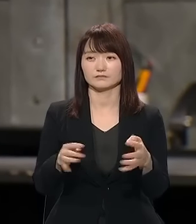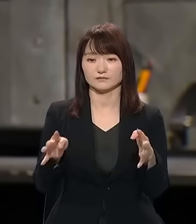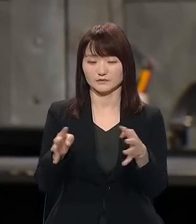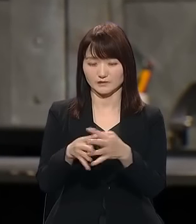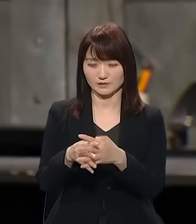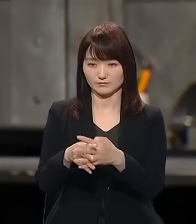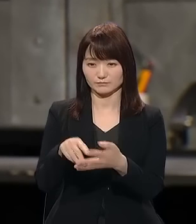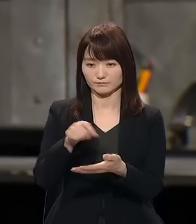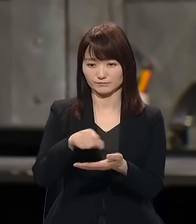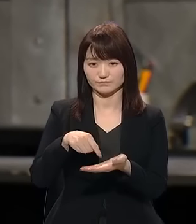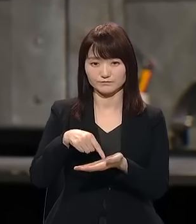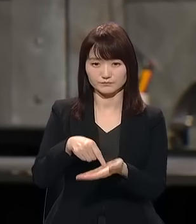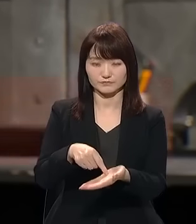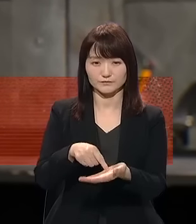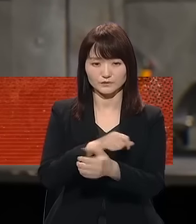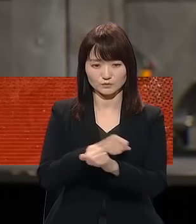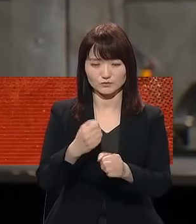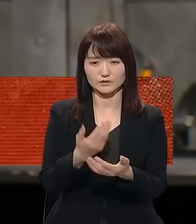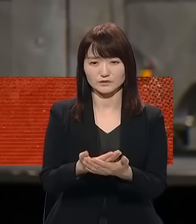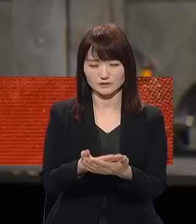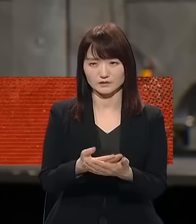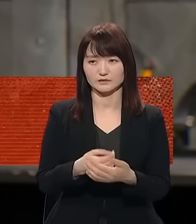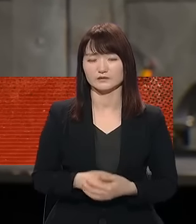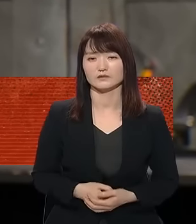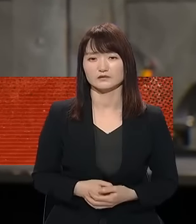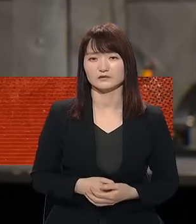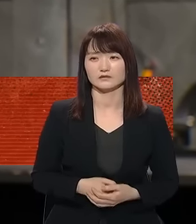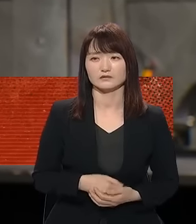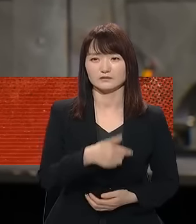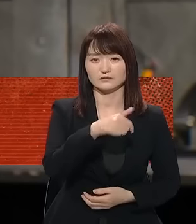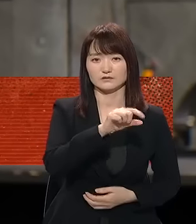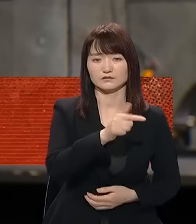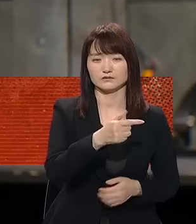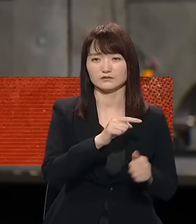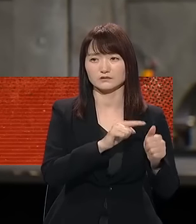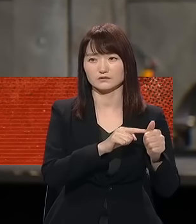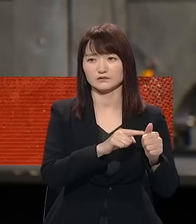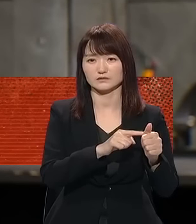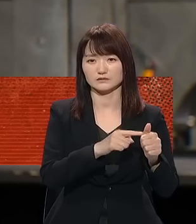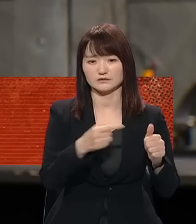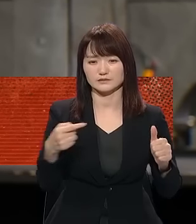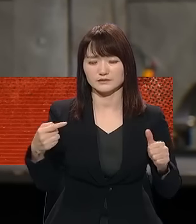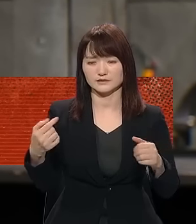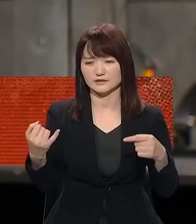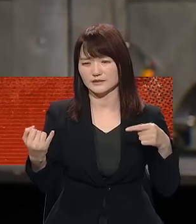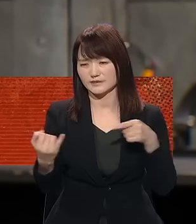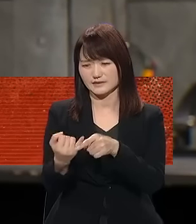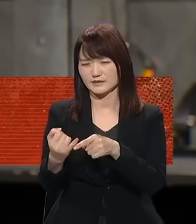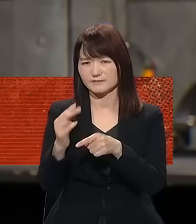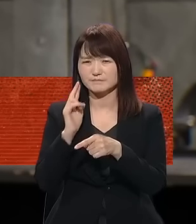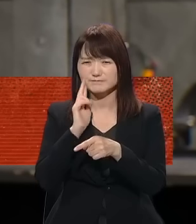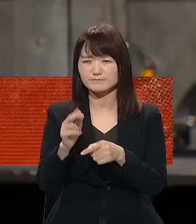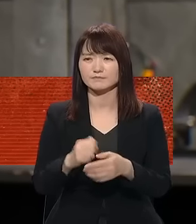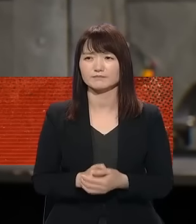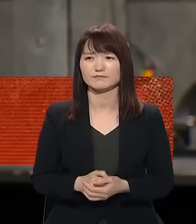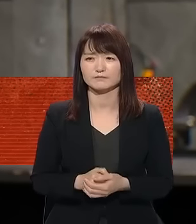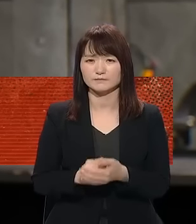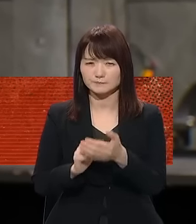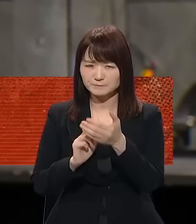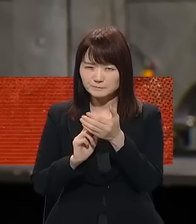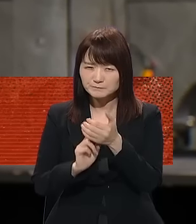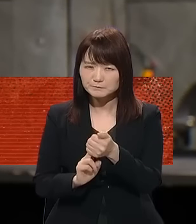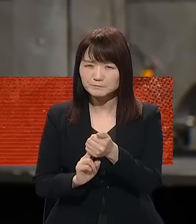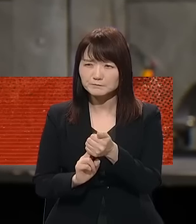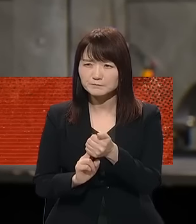호소했다고 합니다 그럼에도 불구하고 권시은이 너무나 잔인한 살인 방법에 또 그 위에 은폐하기 위 떤